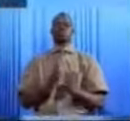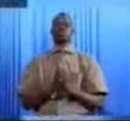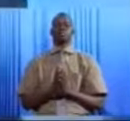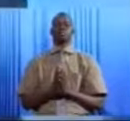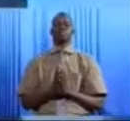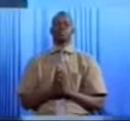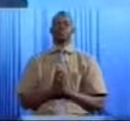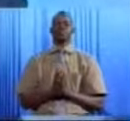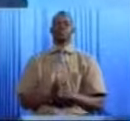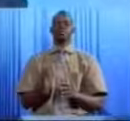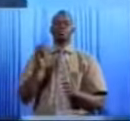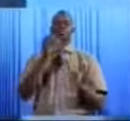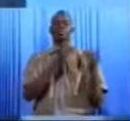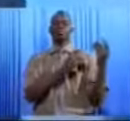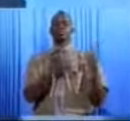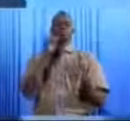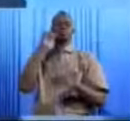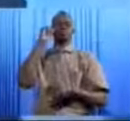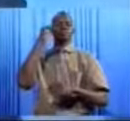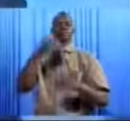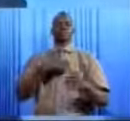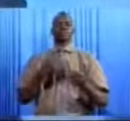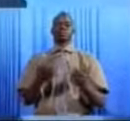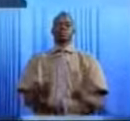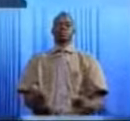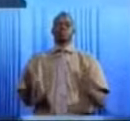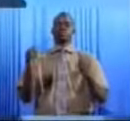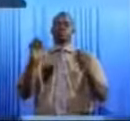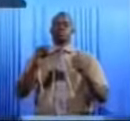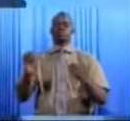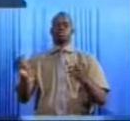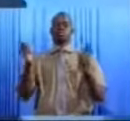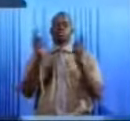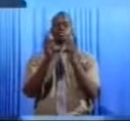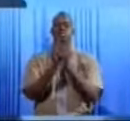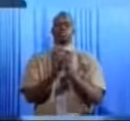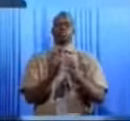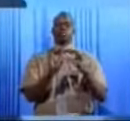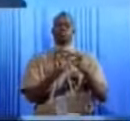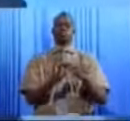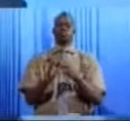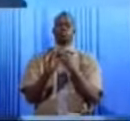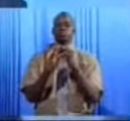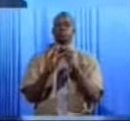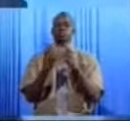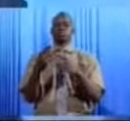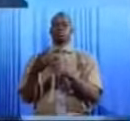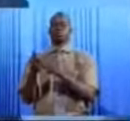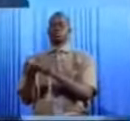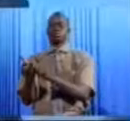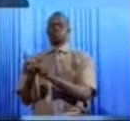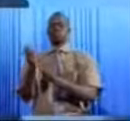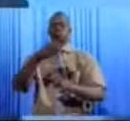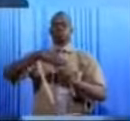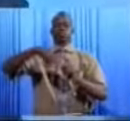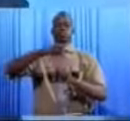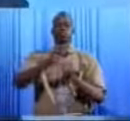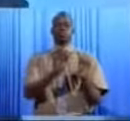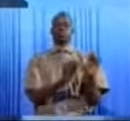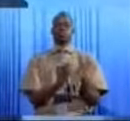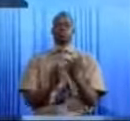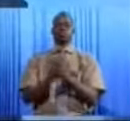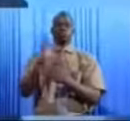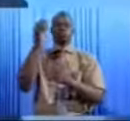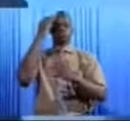des pisier se tient à ouagadougou un atelier sur les accords multilatéraux sur l'environnement il est organisé par